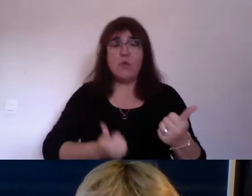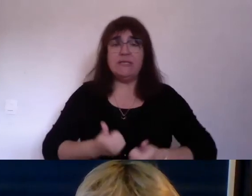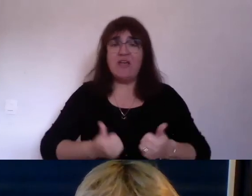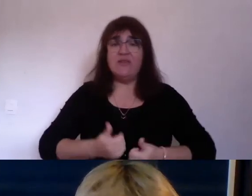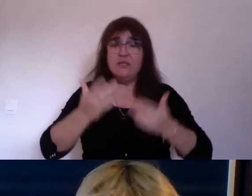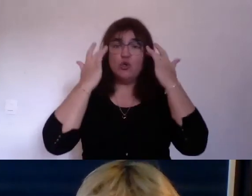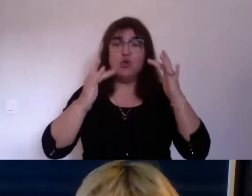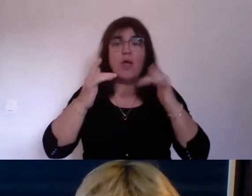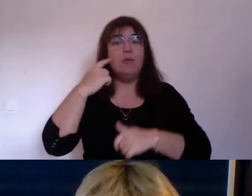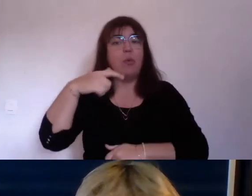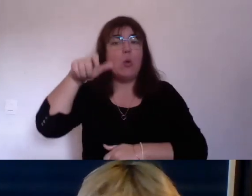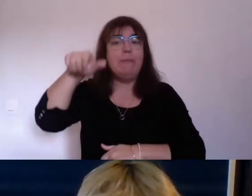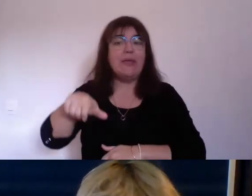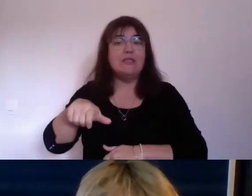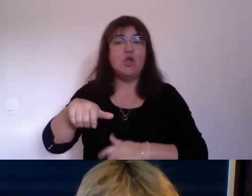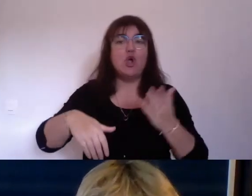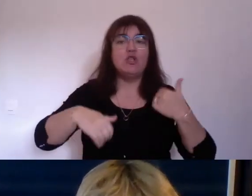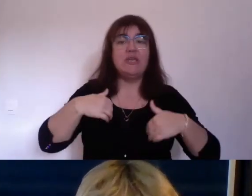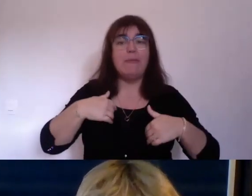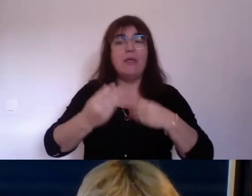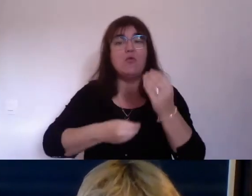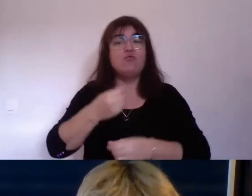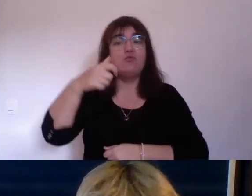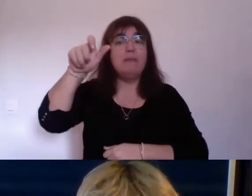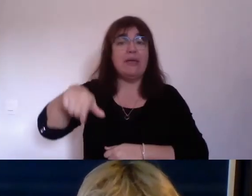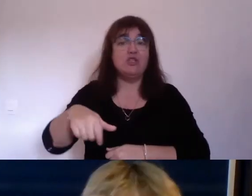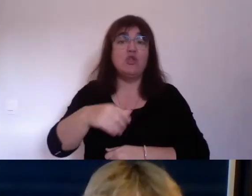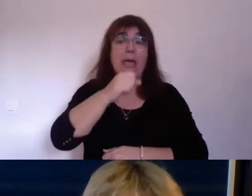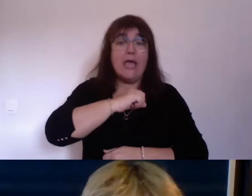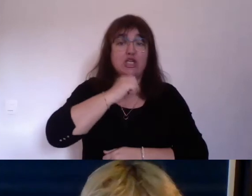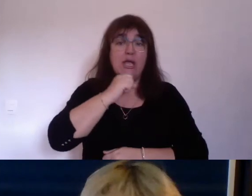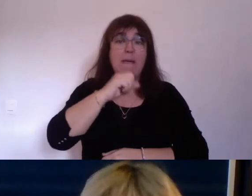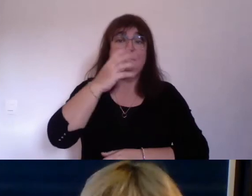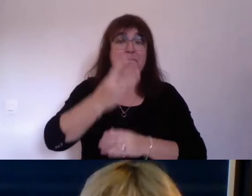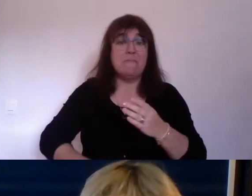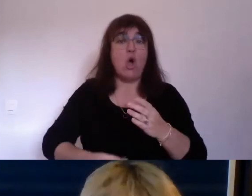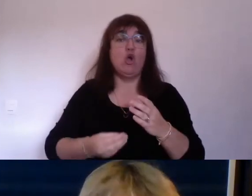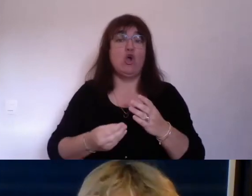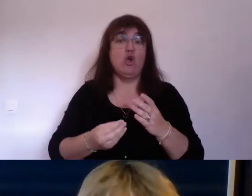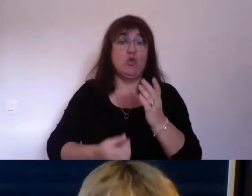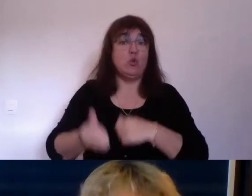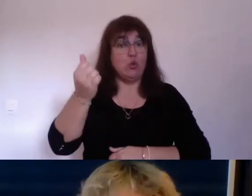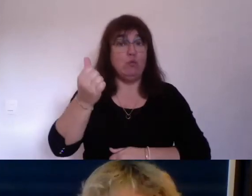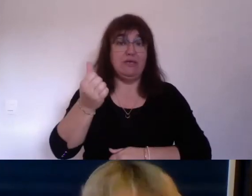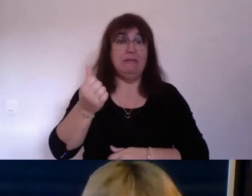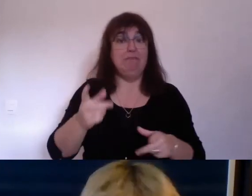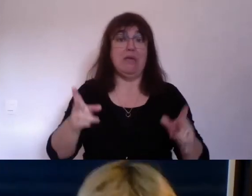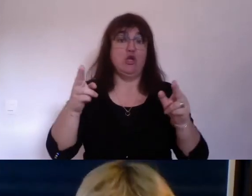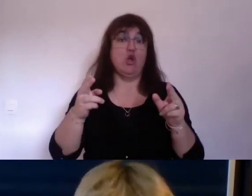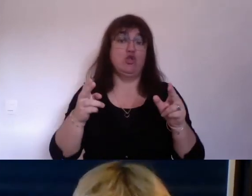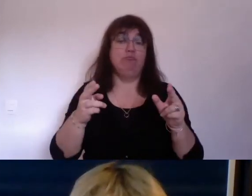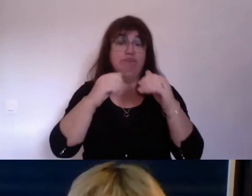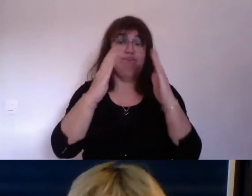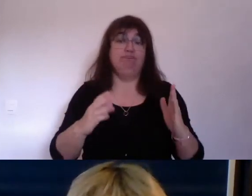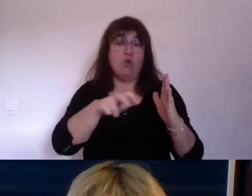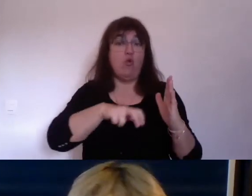des personnes handicapées et âgées en manque d'autonomie en période de confinement. Donc, je vous invite